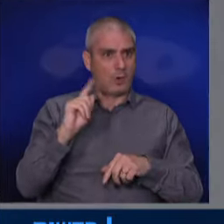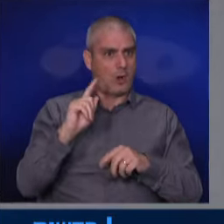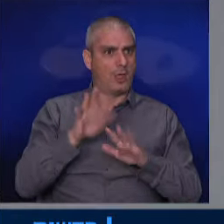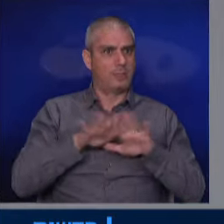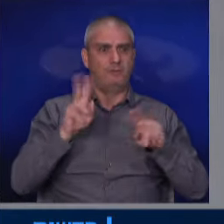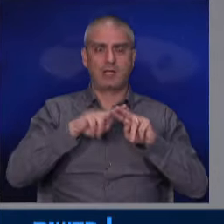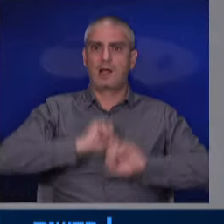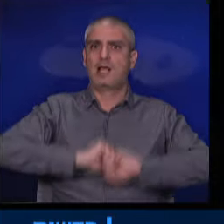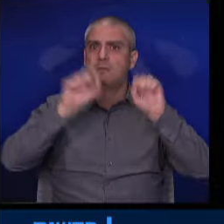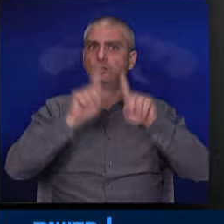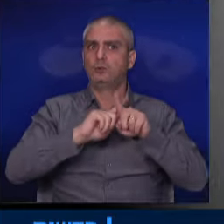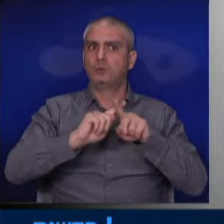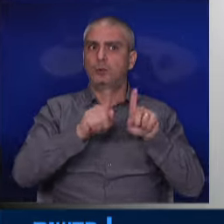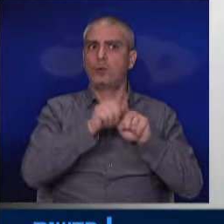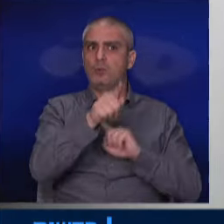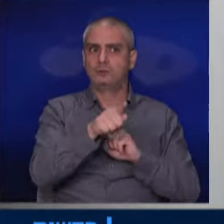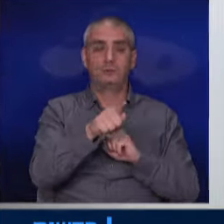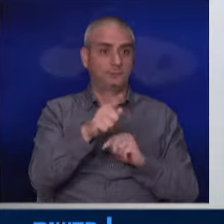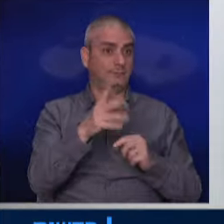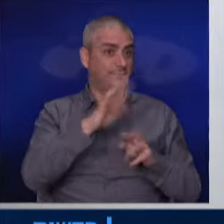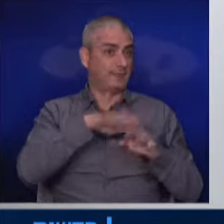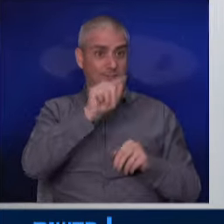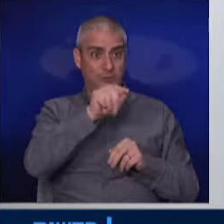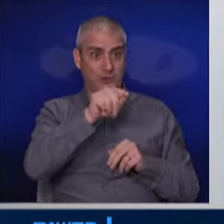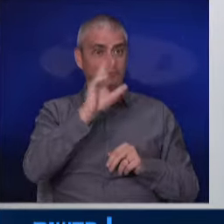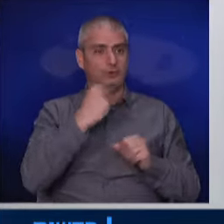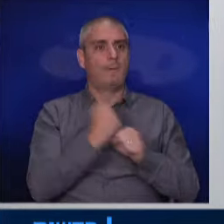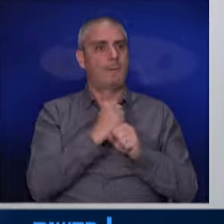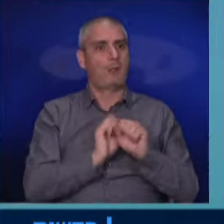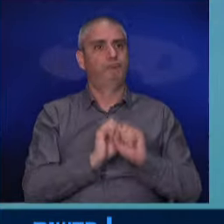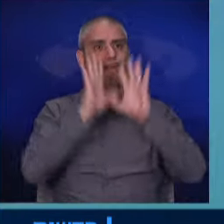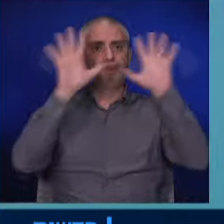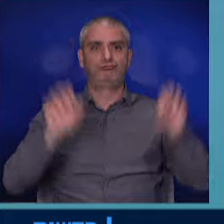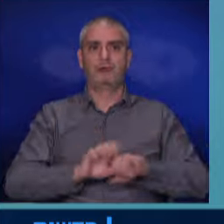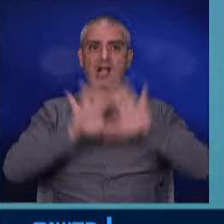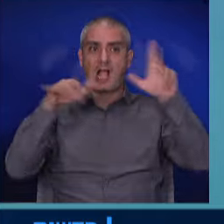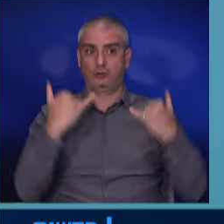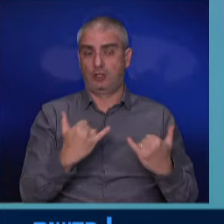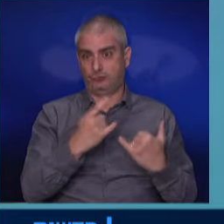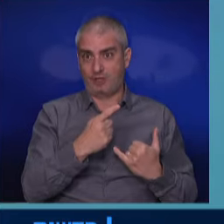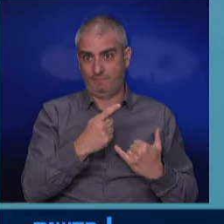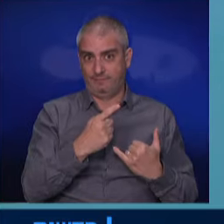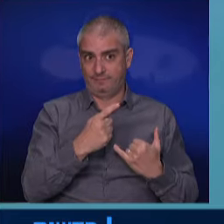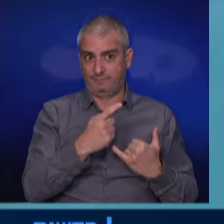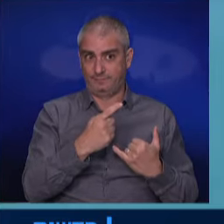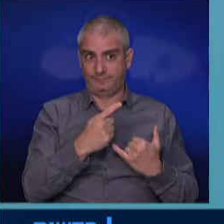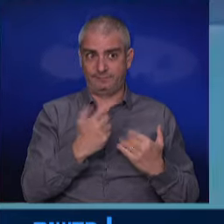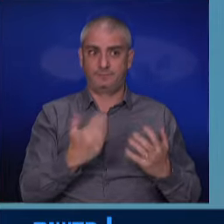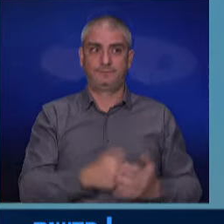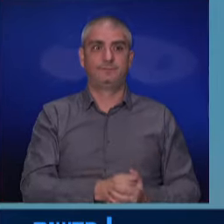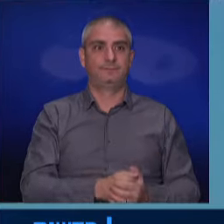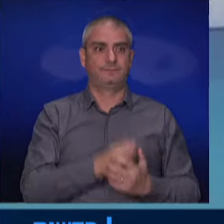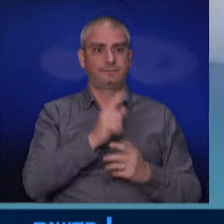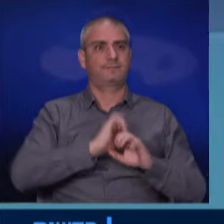אחרי התפרצות מהסוג הזה. It's a particularly active area of volcanism in Tonga right now. So the ash that's generated along with